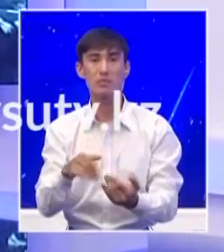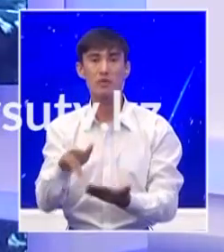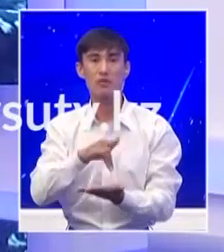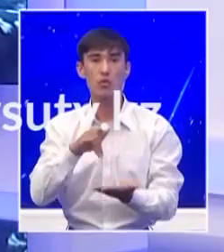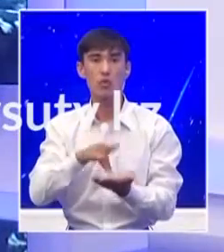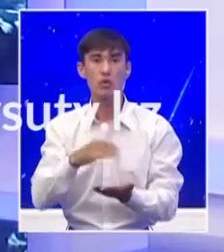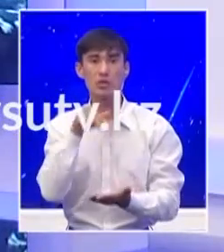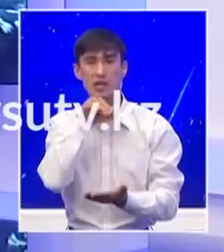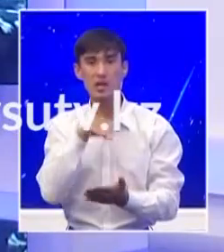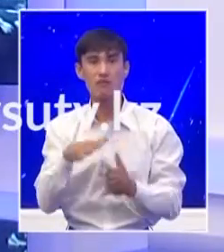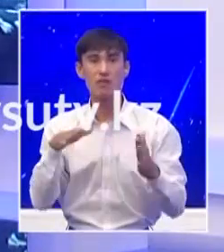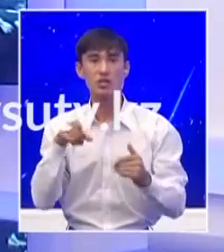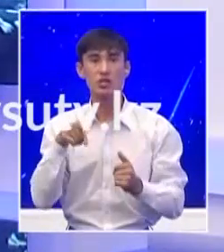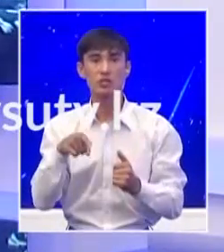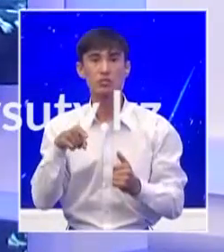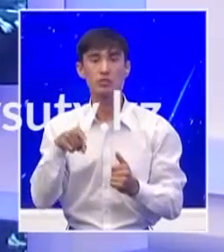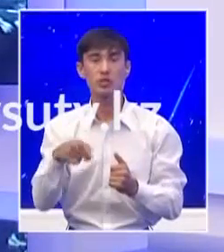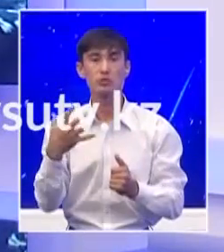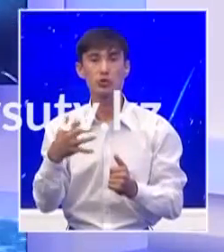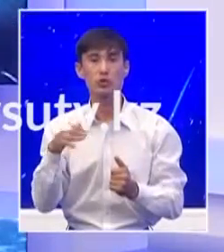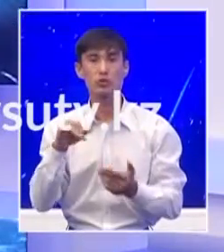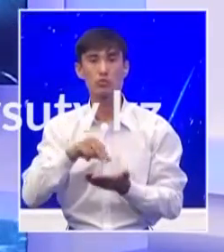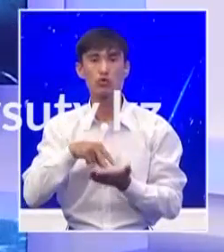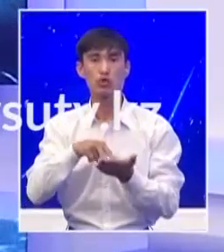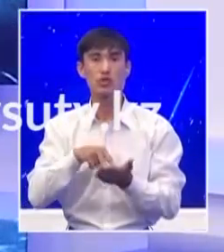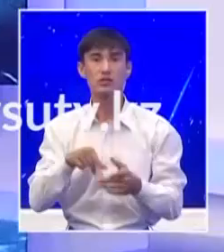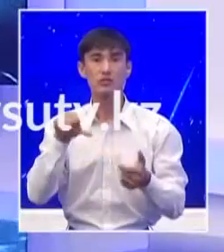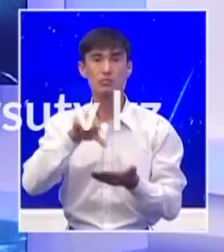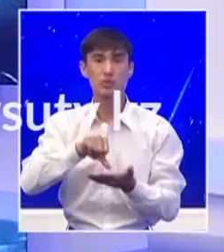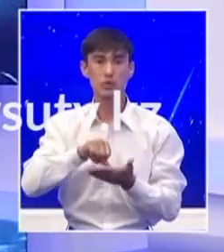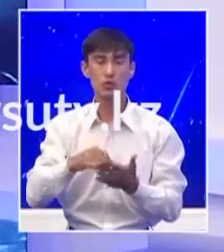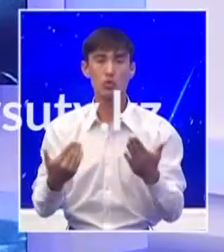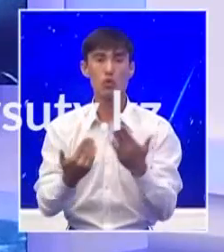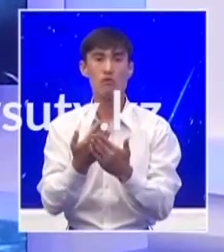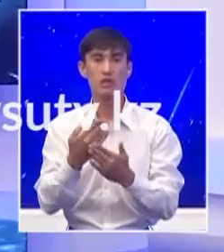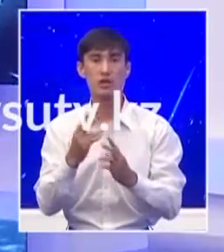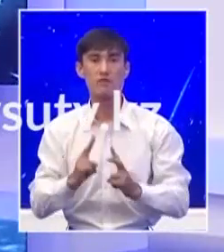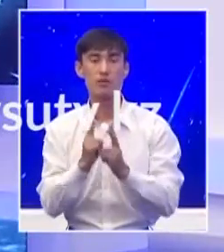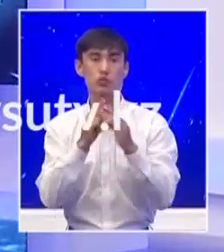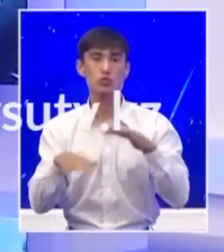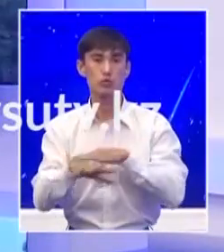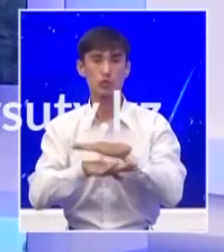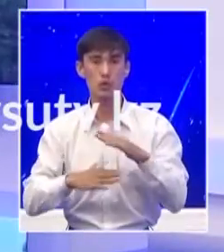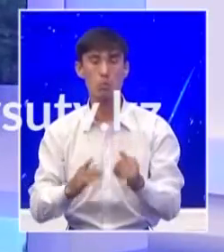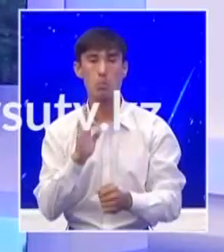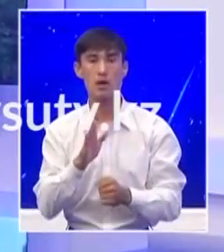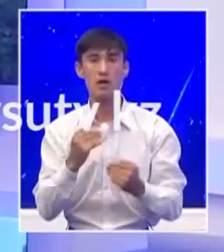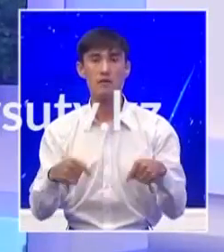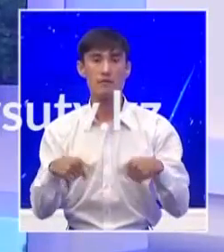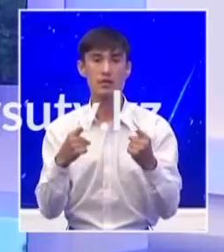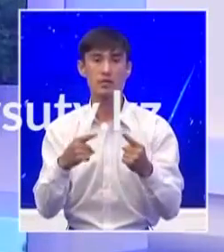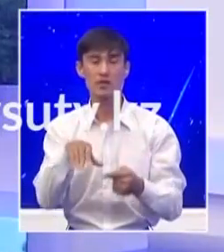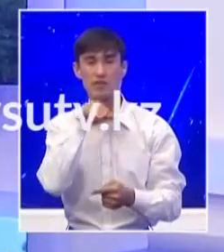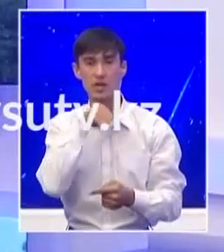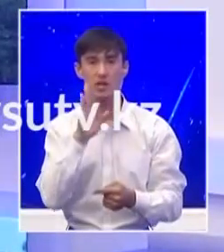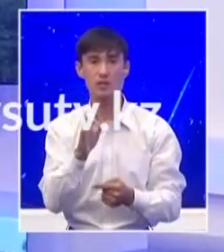свыше 1500 путешественников. О том, какие новые объекты инфраструктуры туризма совсем скоро появятся в Текели, узнавала